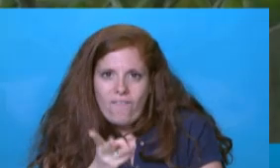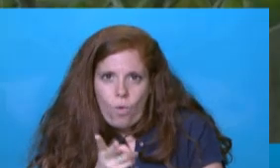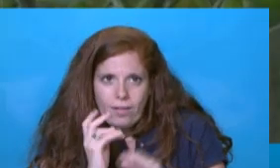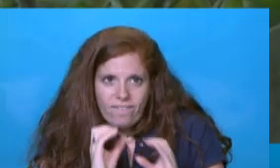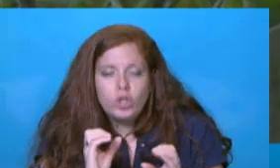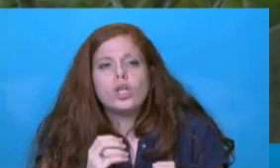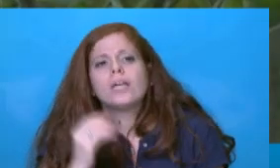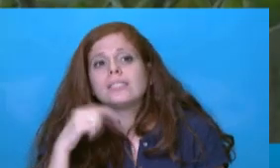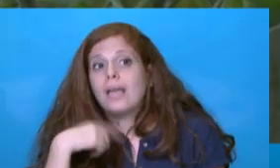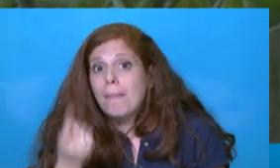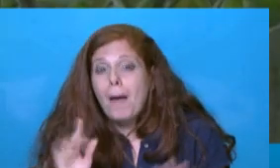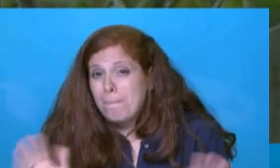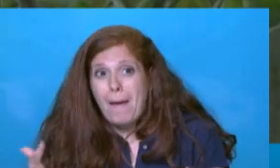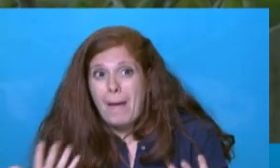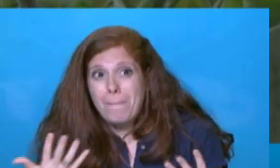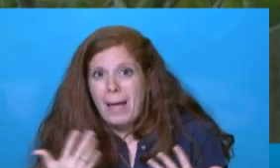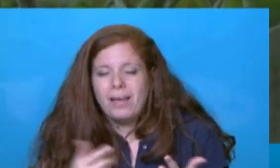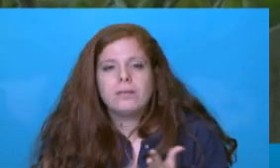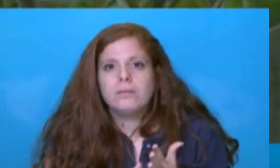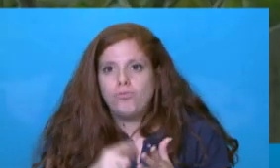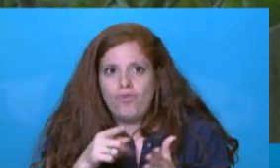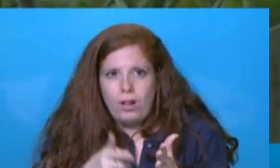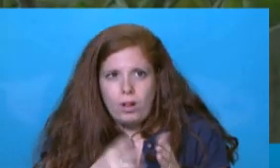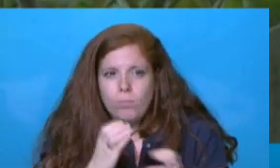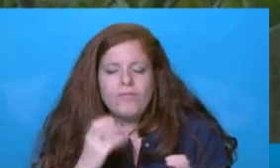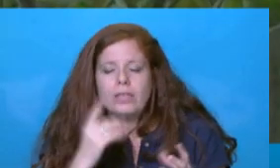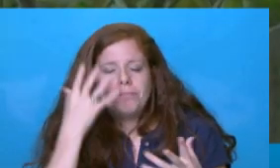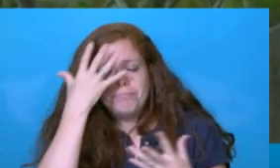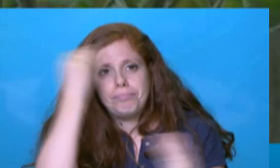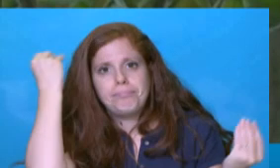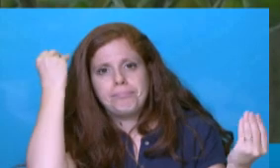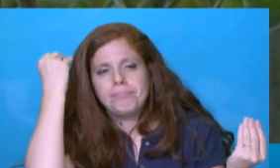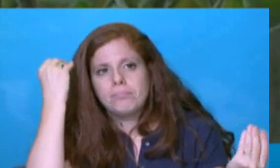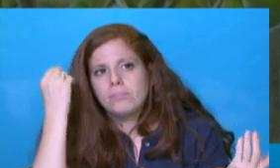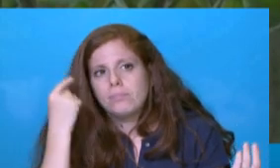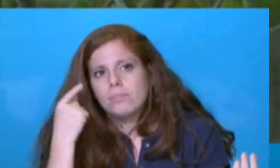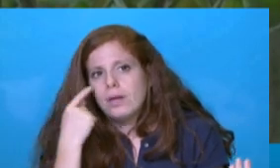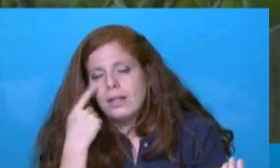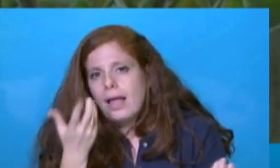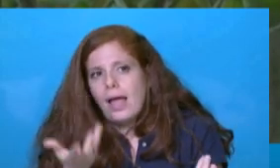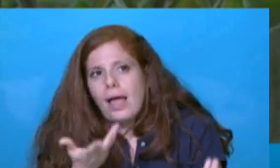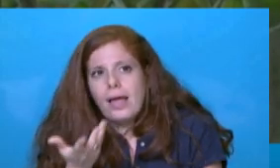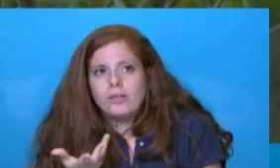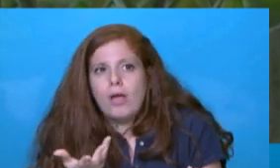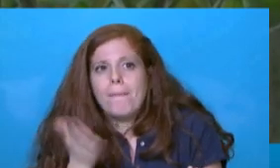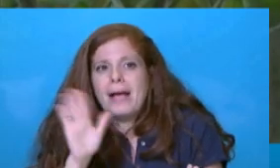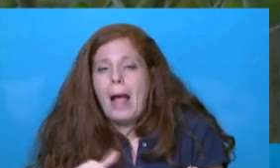לו, תמהר, תמהר, ואז בלנק, כנראה שהוא... הם גם היו מגב